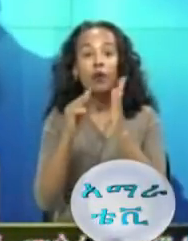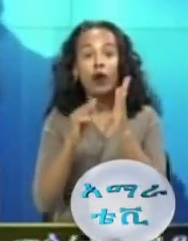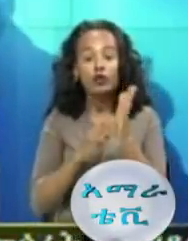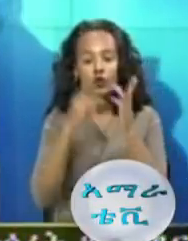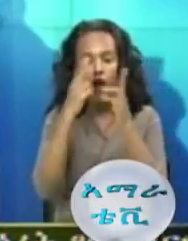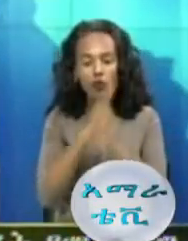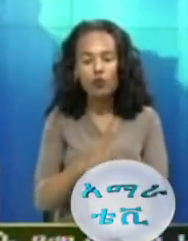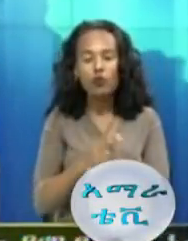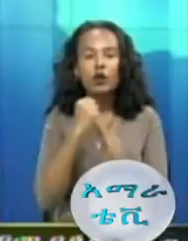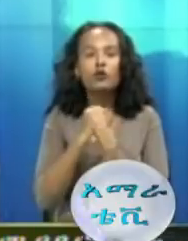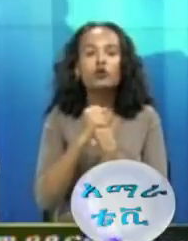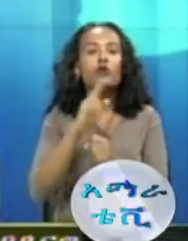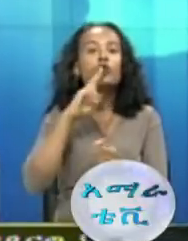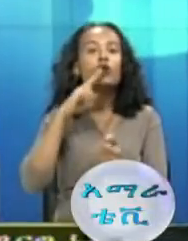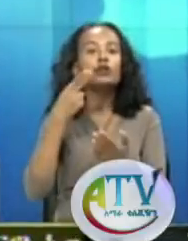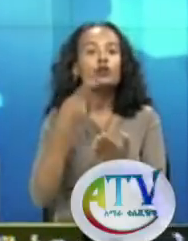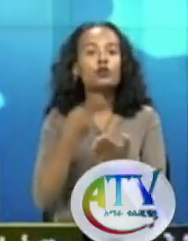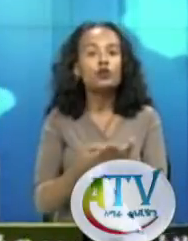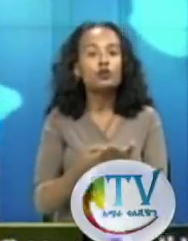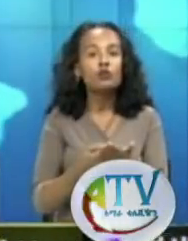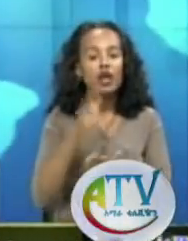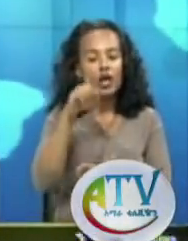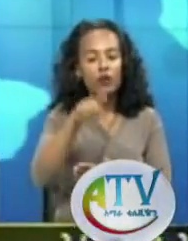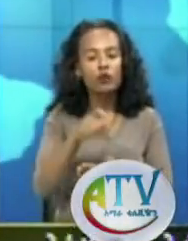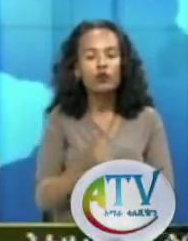የሚሰሩ ጋዜጠኞችም